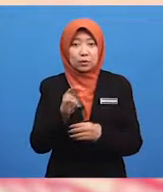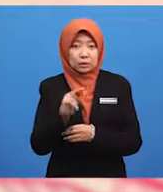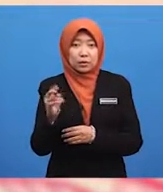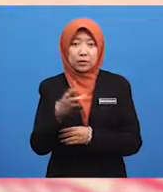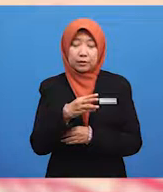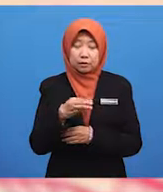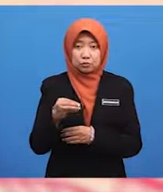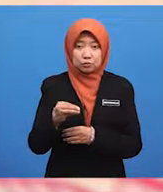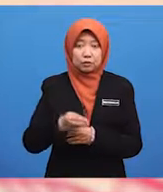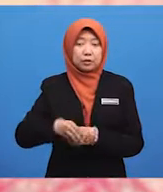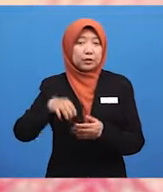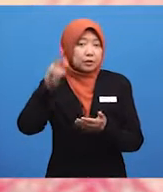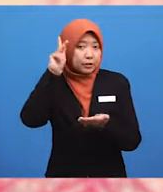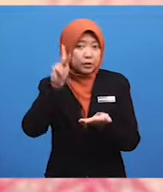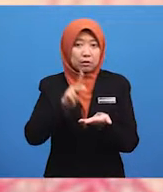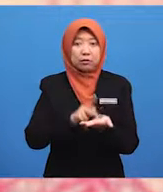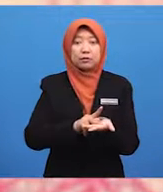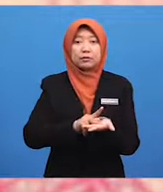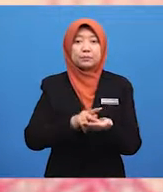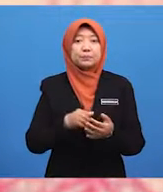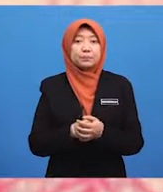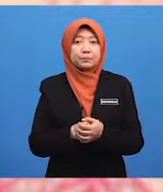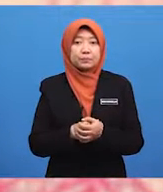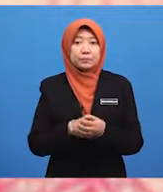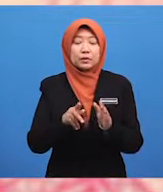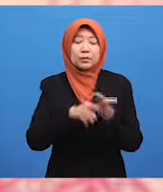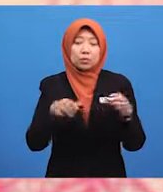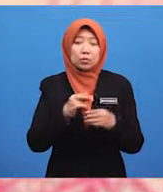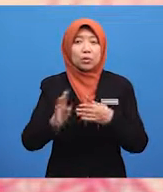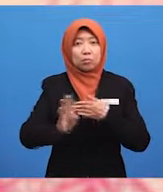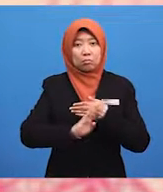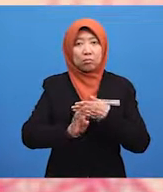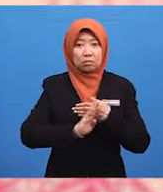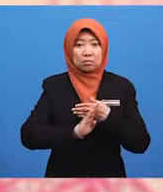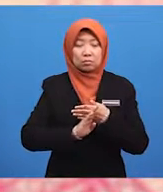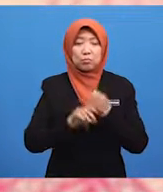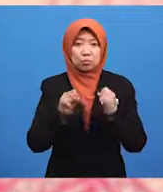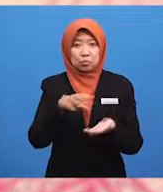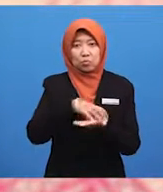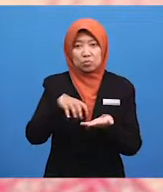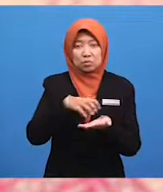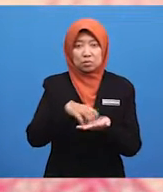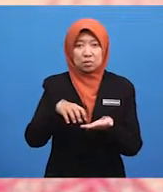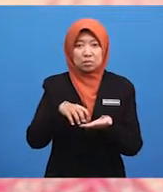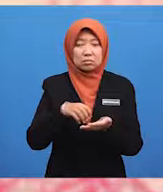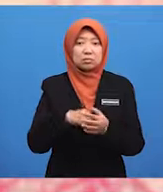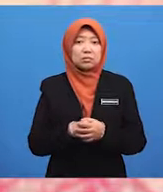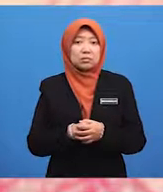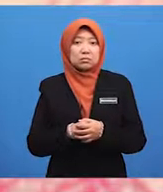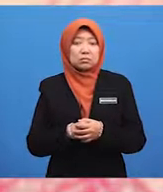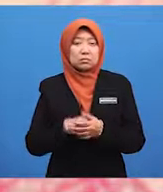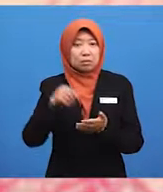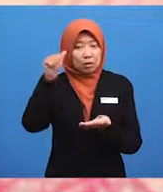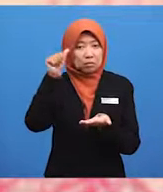dan i'tikad. Perbuatan syirik amat bahaya dan merosakkan akidah dan kepercayaan